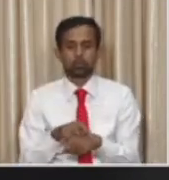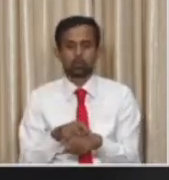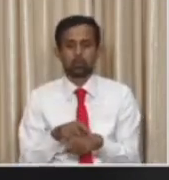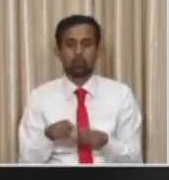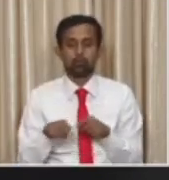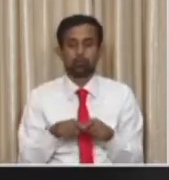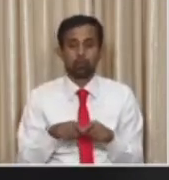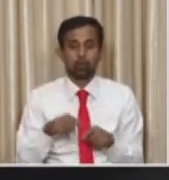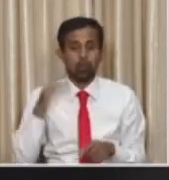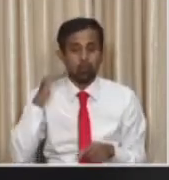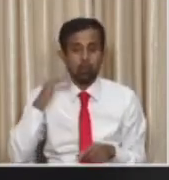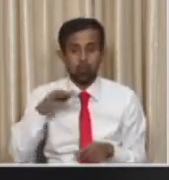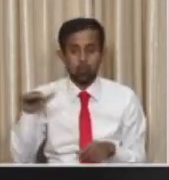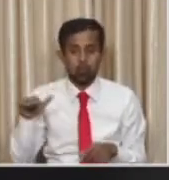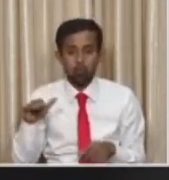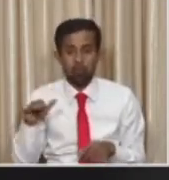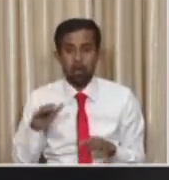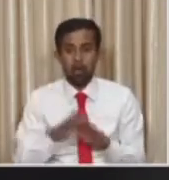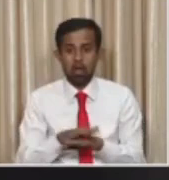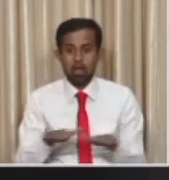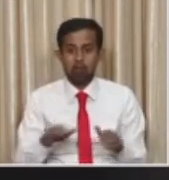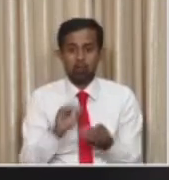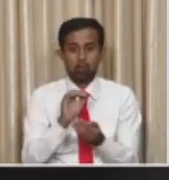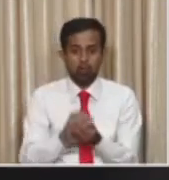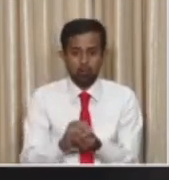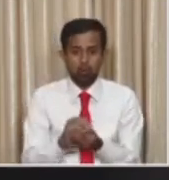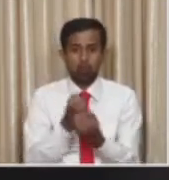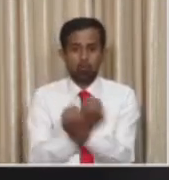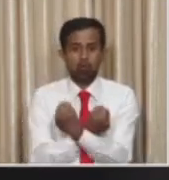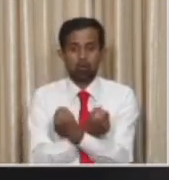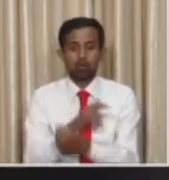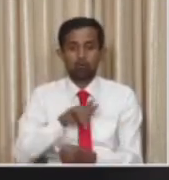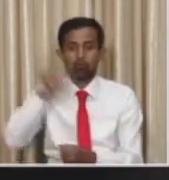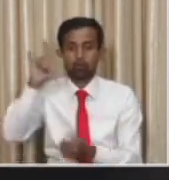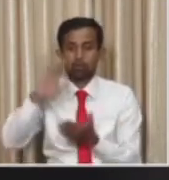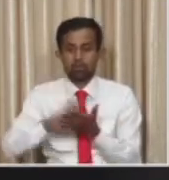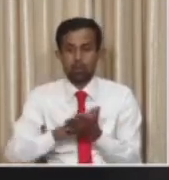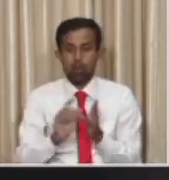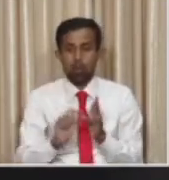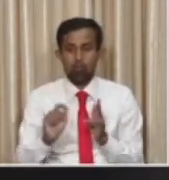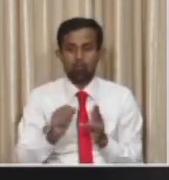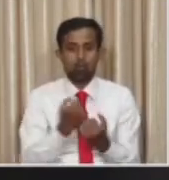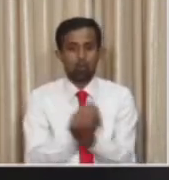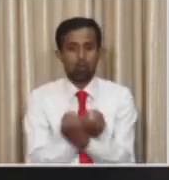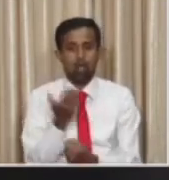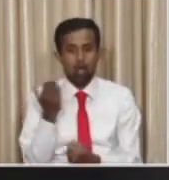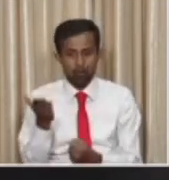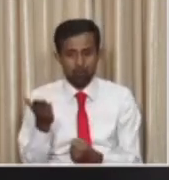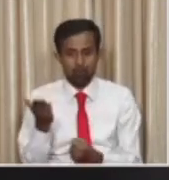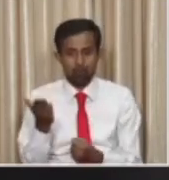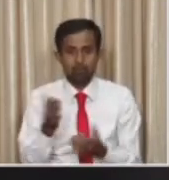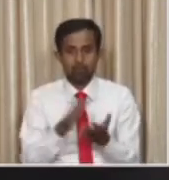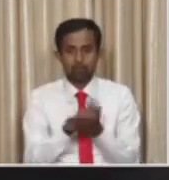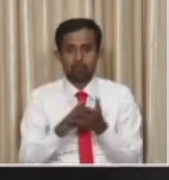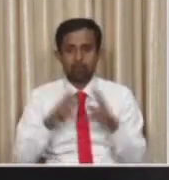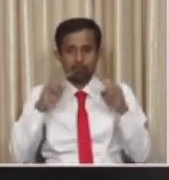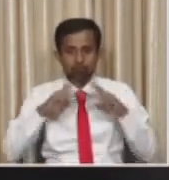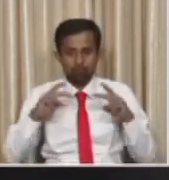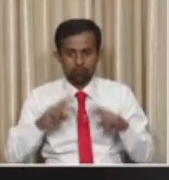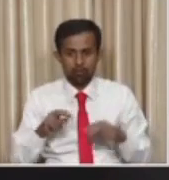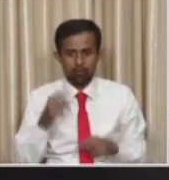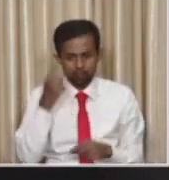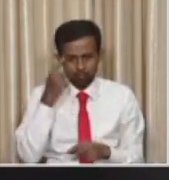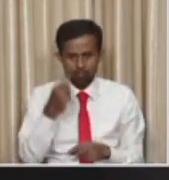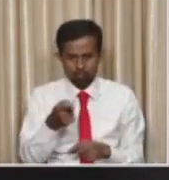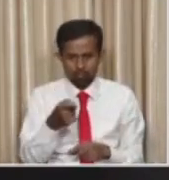සිවිල් පොලිස් යුනිට් තියෙනවා, ළමා ආරක්ෂණ අධිකාරිය තියෙනවා, විදේශ සේවා නියුක්ති කාර්යාංශය තියෙනවා. ඒ අය ගැන හරි අධීක්ෂණයක් තියෙනවද කියලා